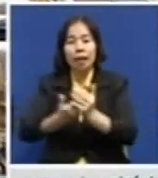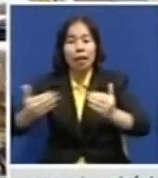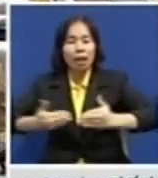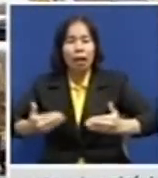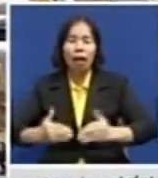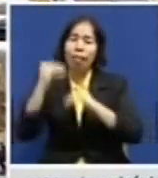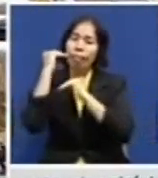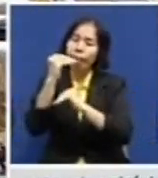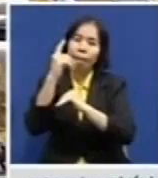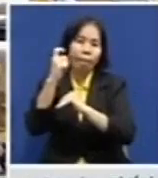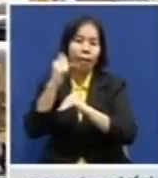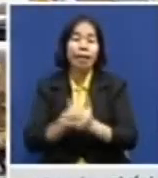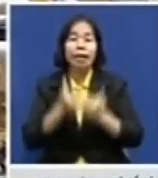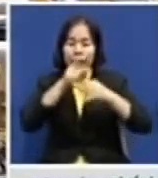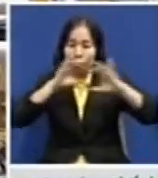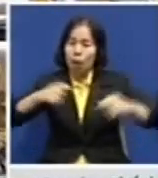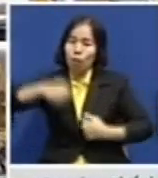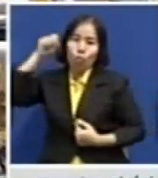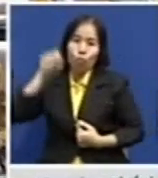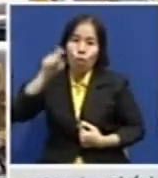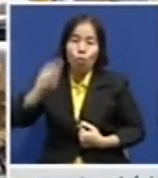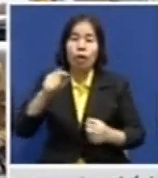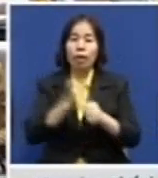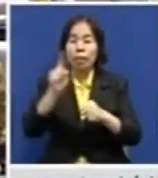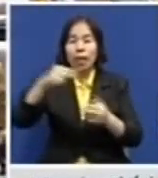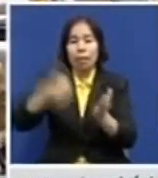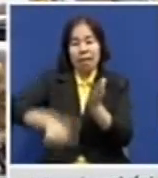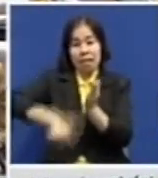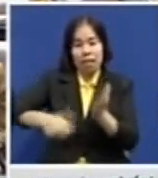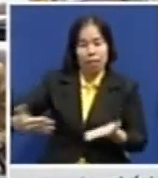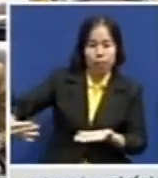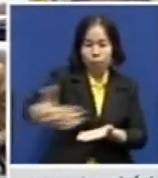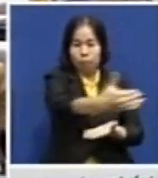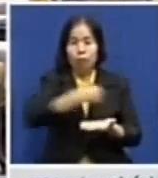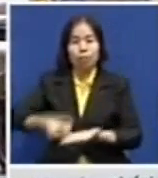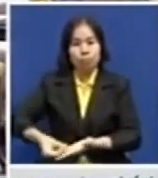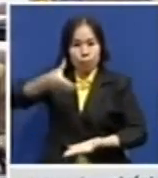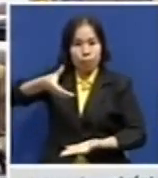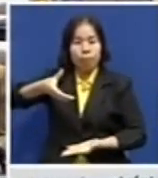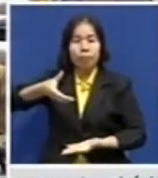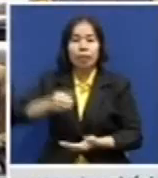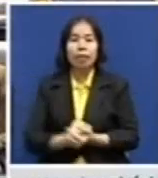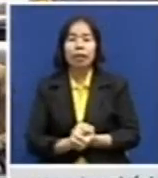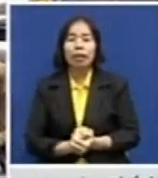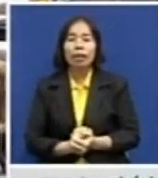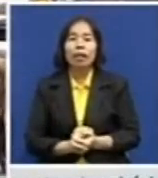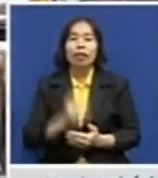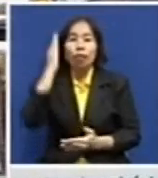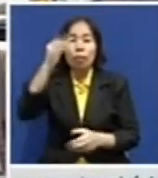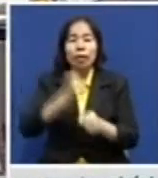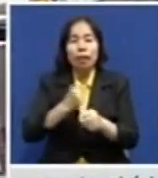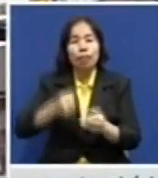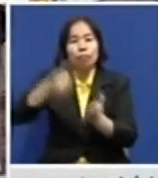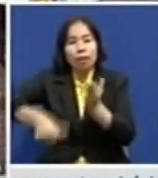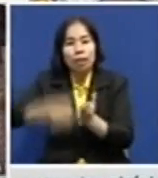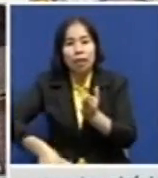ดดังนั้นรัฐบาลจึงต้องเร่งรัดพัฒนาระบบการเก็บภาษีเก็บภาษีของรัฐให้มีความครอบคลุมมากยิ่งขึ้นมุ่งเน้นการขยายฐานภาษีการป